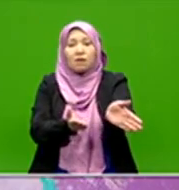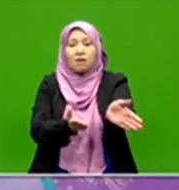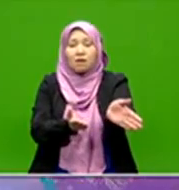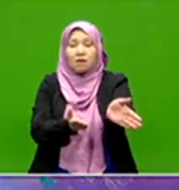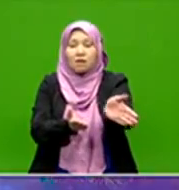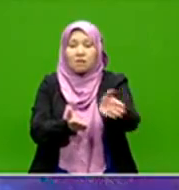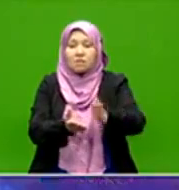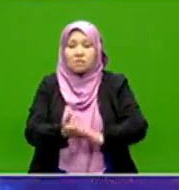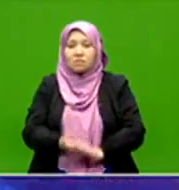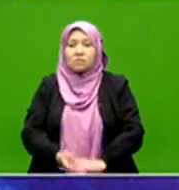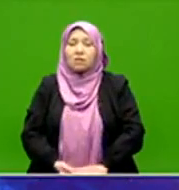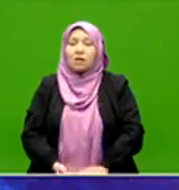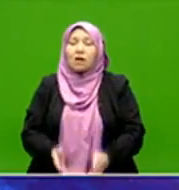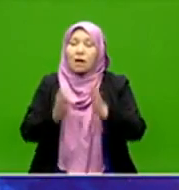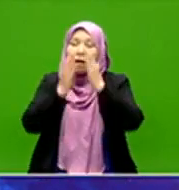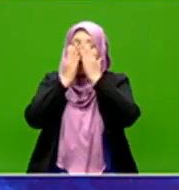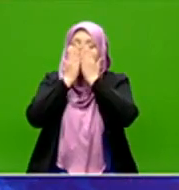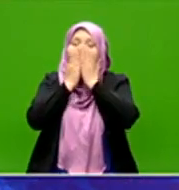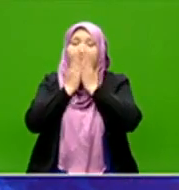الضالين